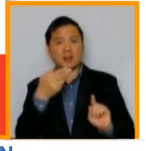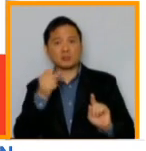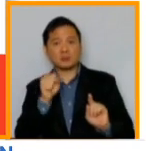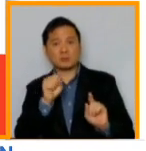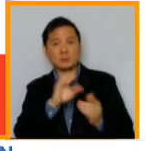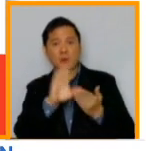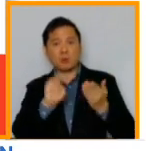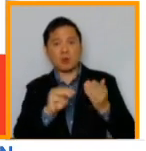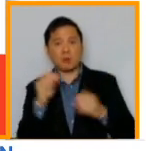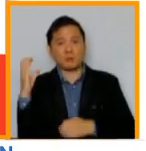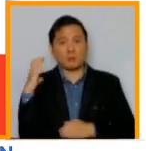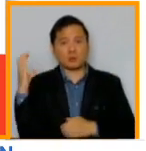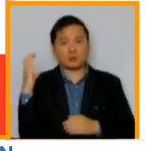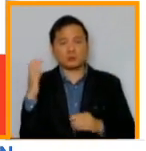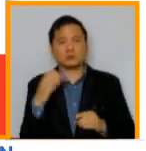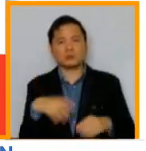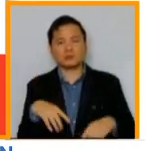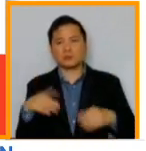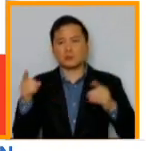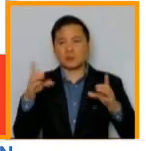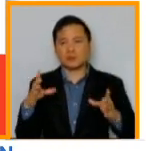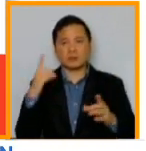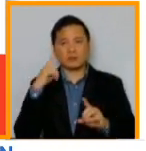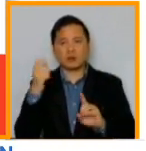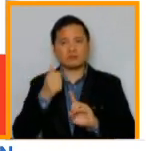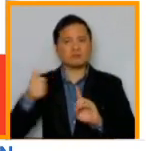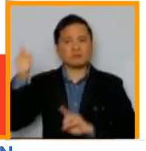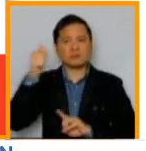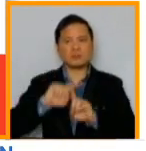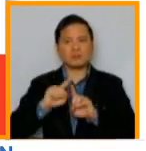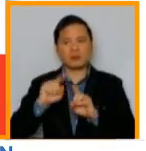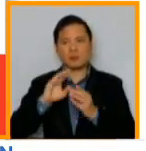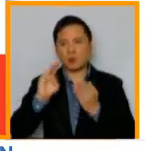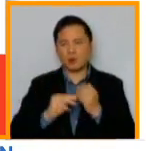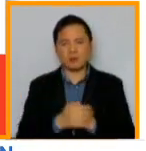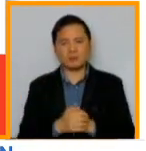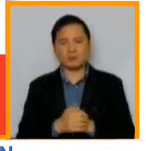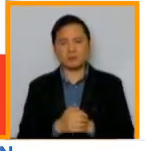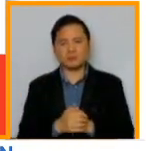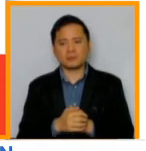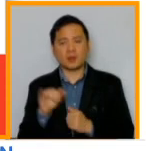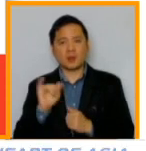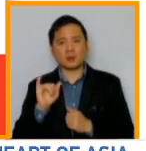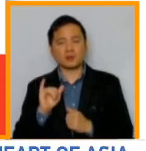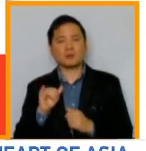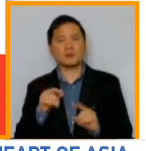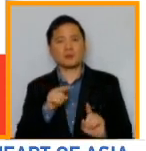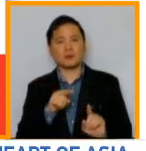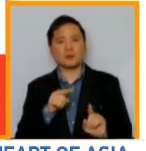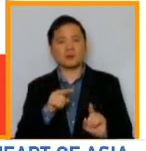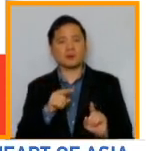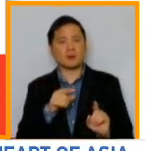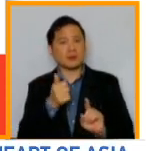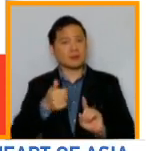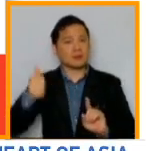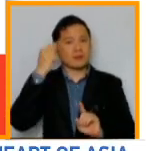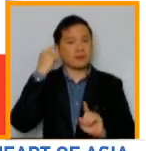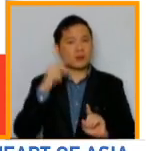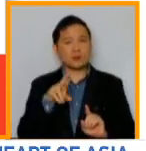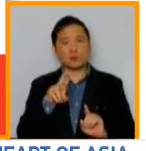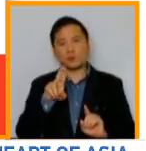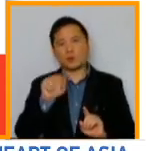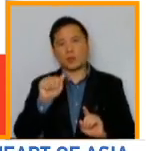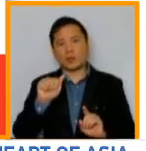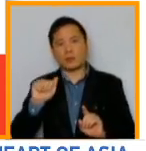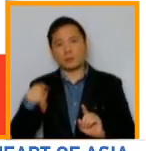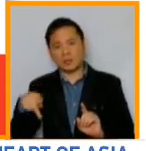ng San Beda. Nagsilbi rin si Coach Ato bilang commissioner ng UAAP at tournament director ng National Basketball Training Center.